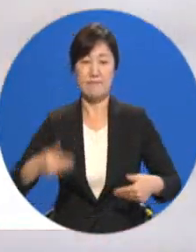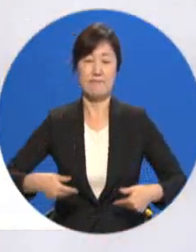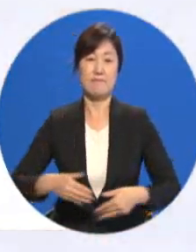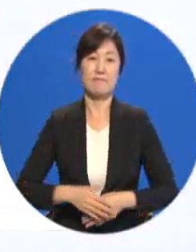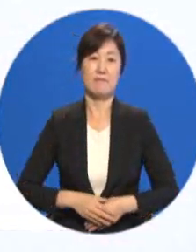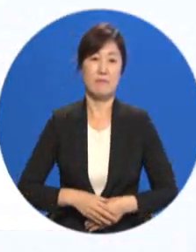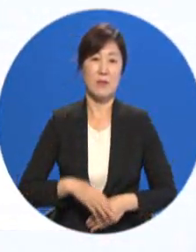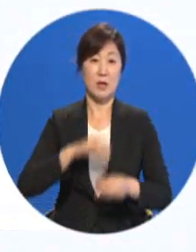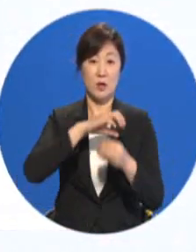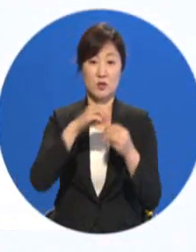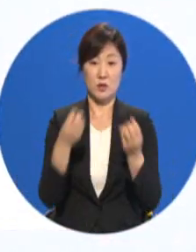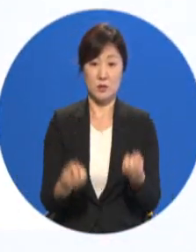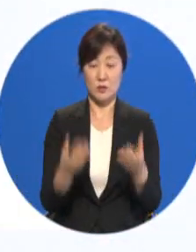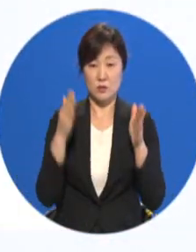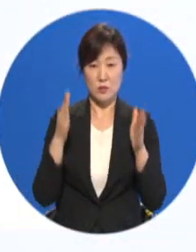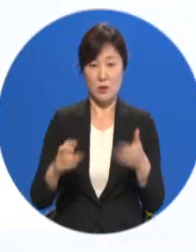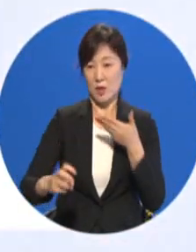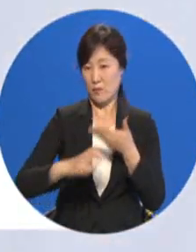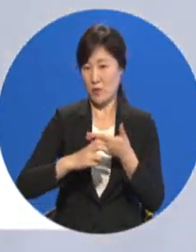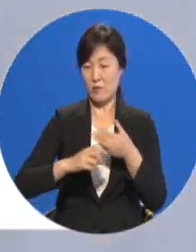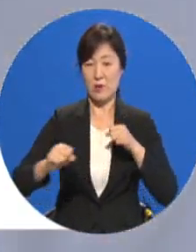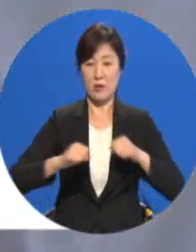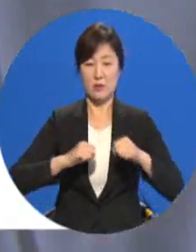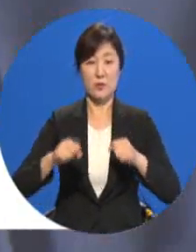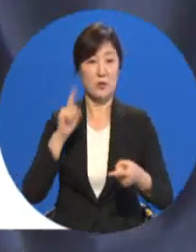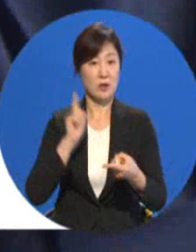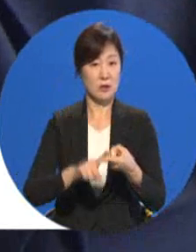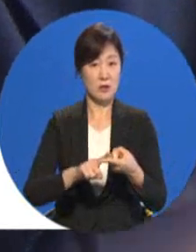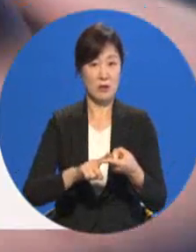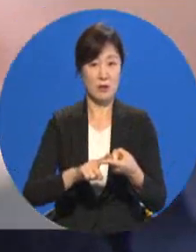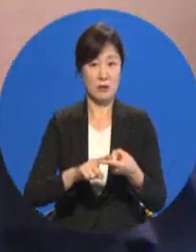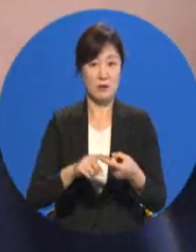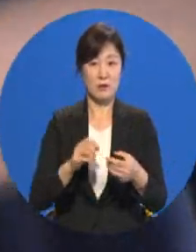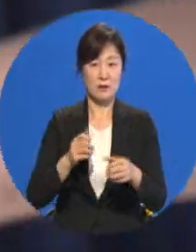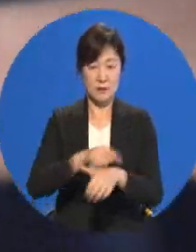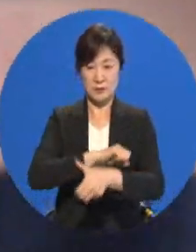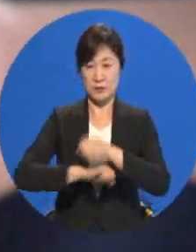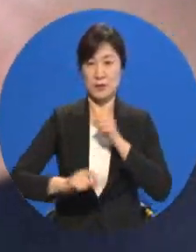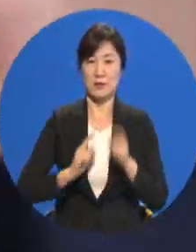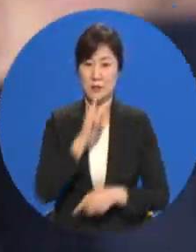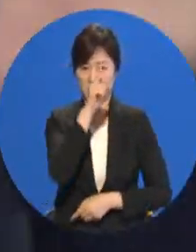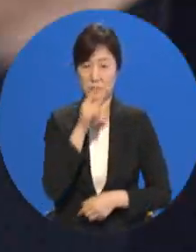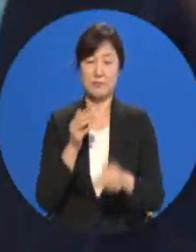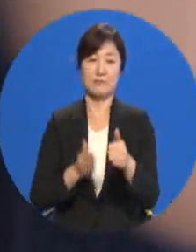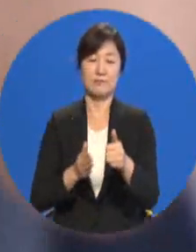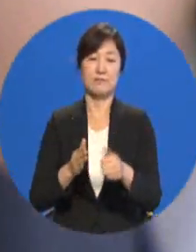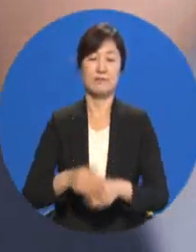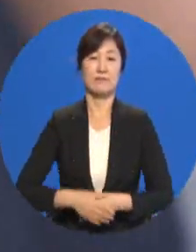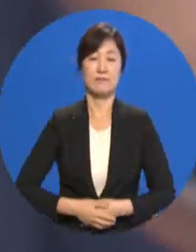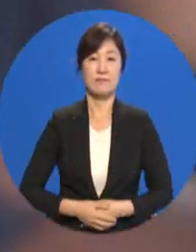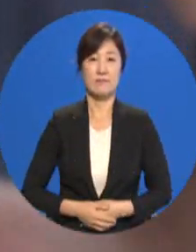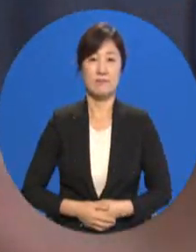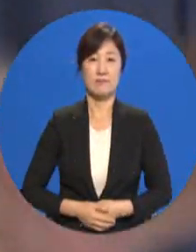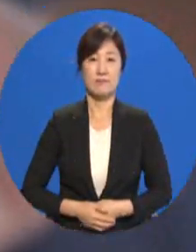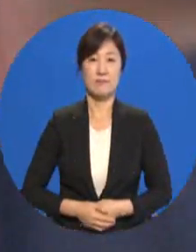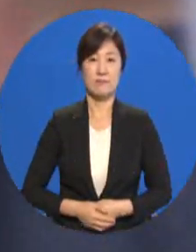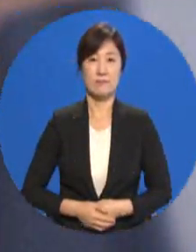명절기간 선거법 위반행위에 대해 유권자들의 적극적인 신고를 당부했습니다 mbc 뉴스 김